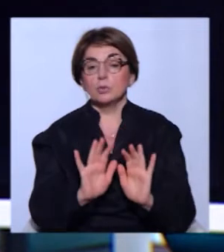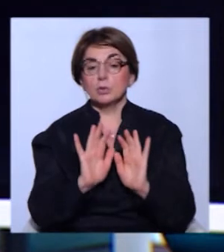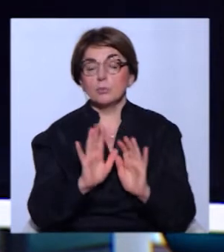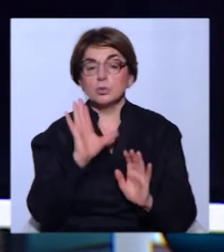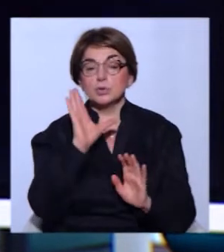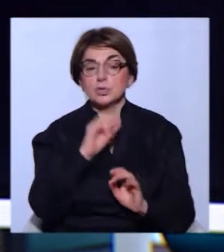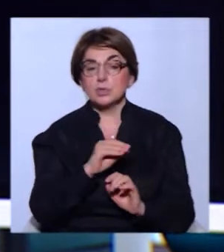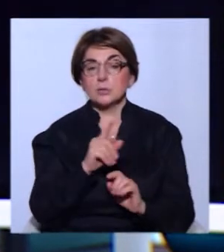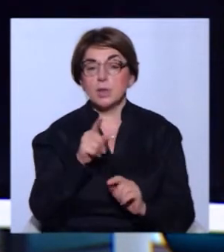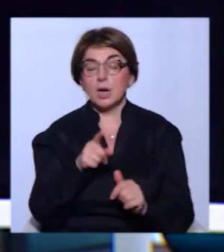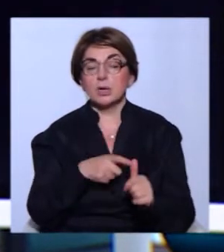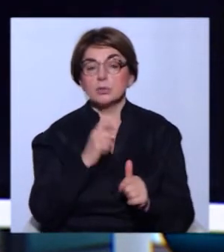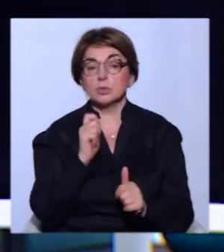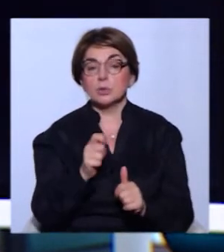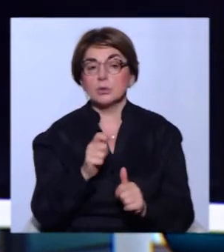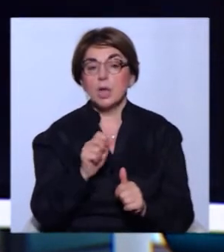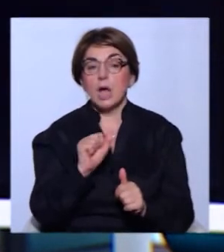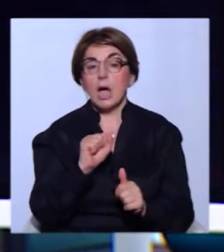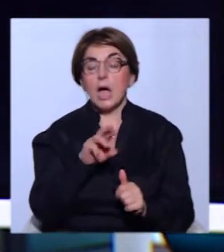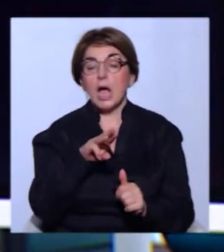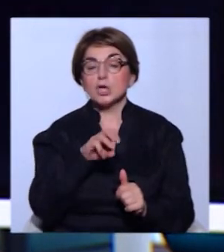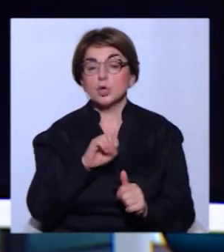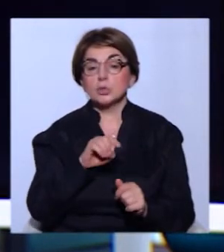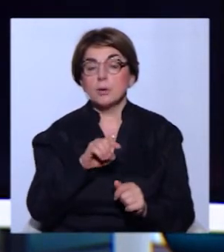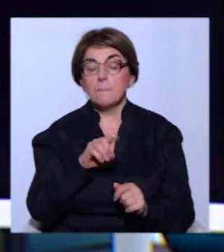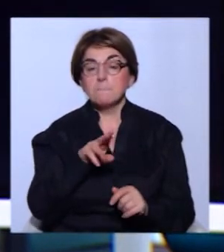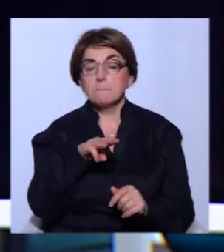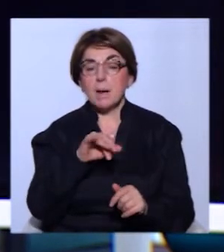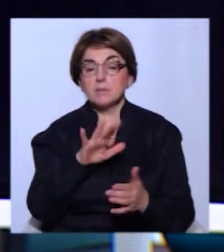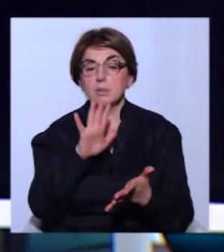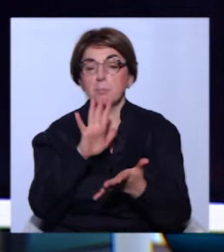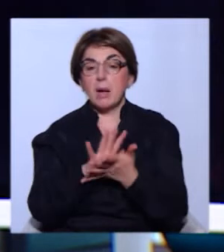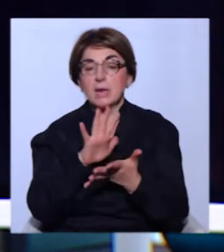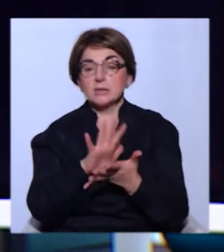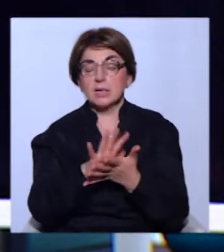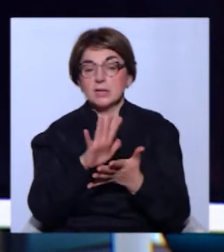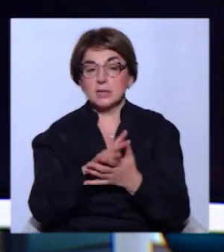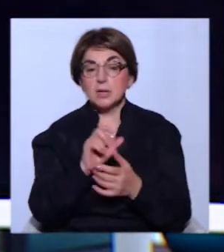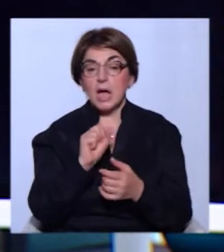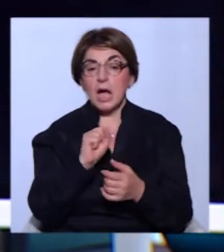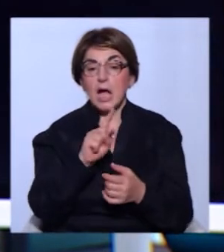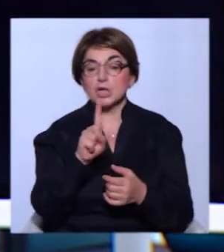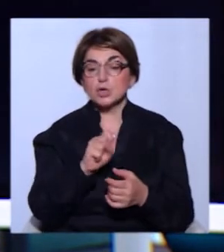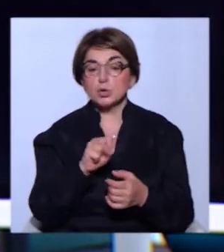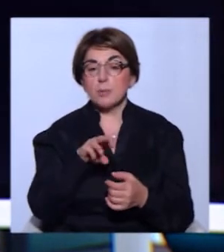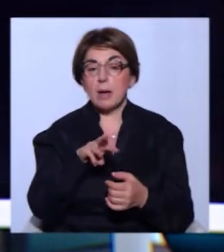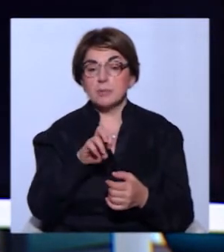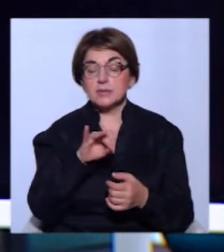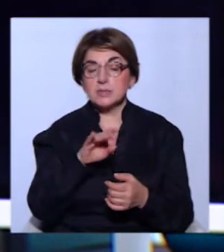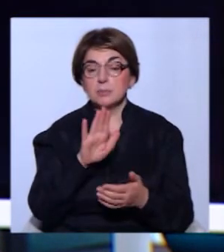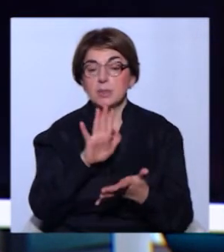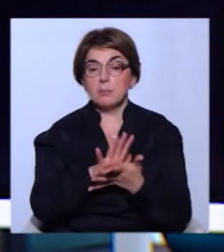მხოლოდ და მხოლოდ ეგრეთ წოდებულ აზოტმაფიქსირებელ ბაქტერიებს. აზოტმაფიქსირებელი